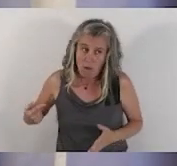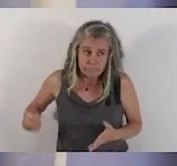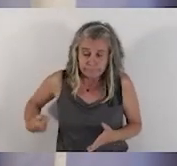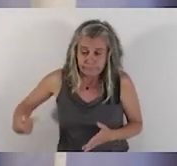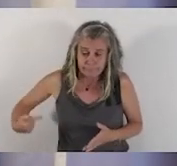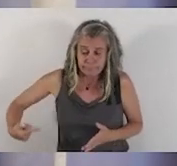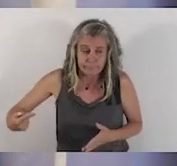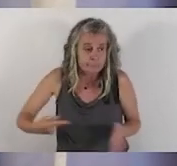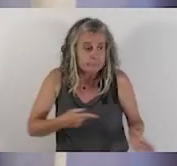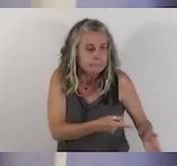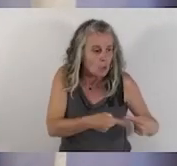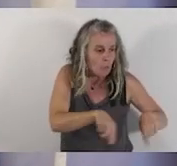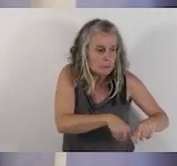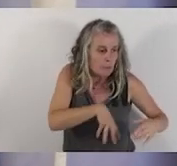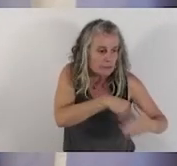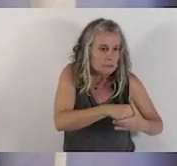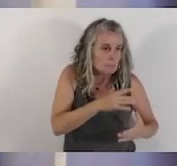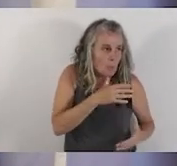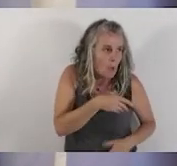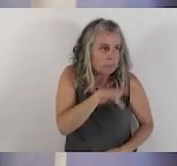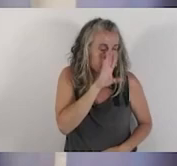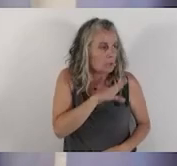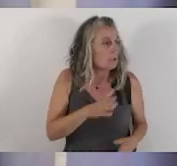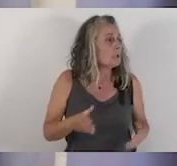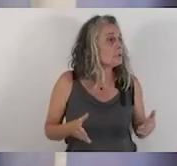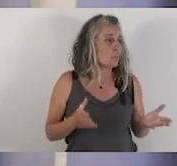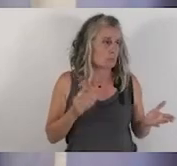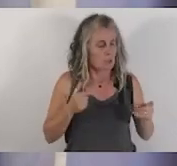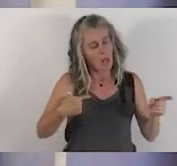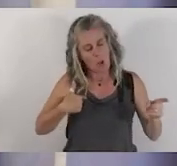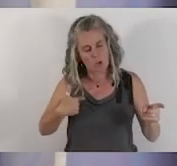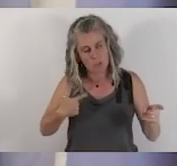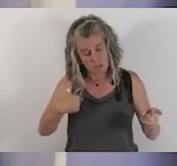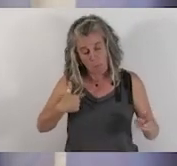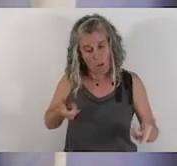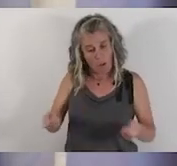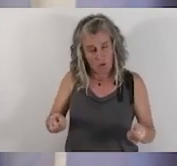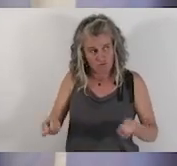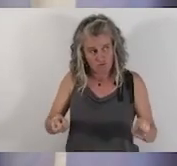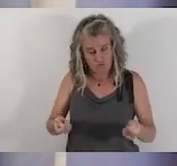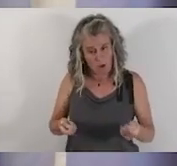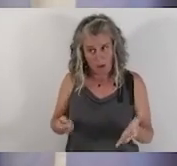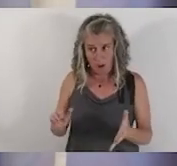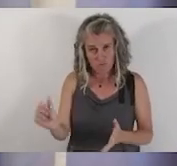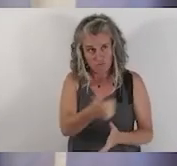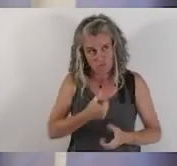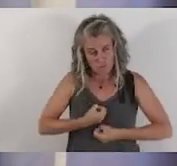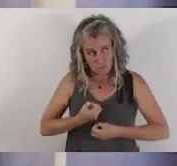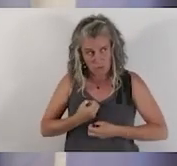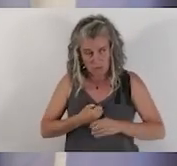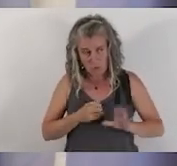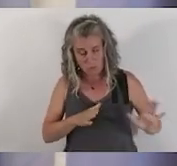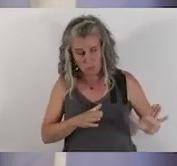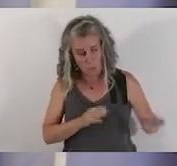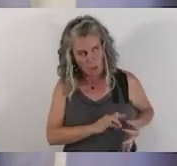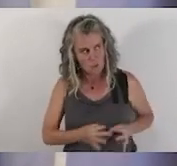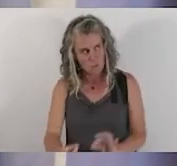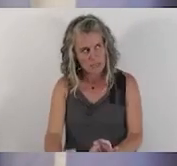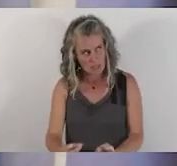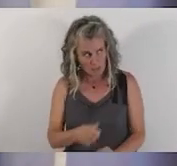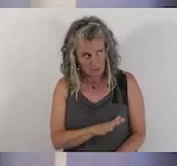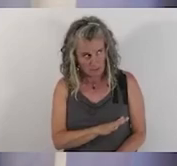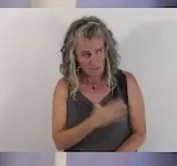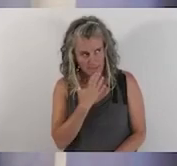Si je puis me permettre, c'est moi qui passe la parole. Donc maintenant, on reprend le fil de l'ordre du jour. Merci. Et donc,